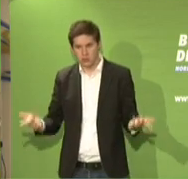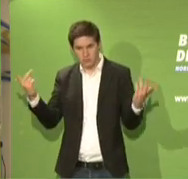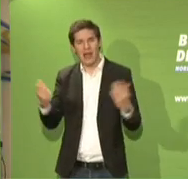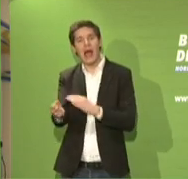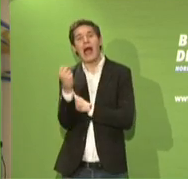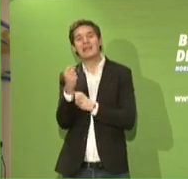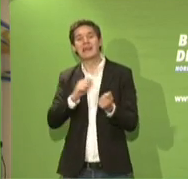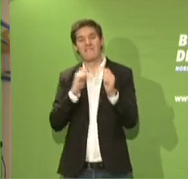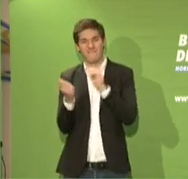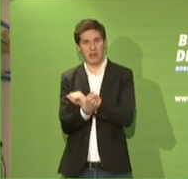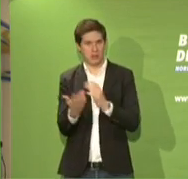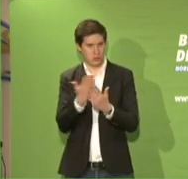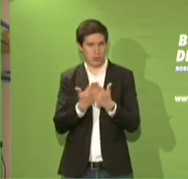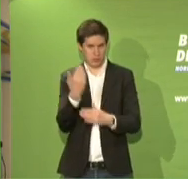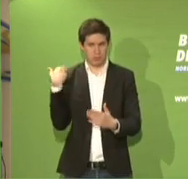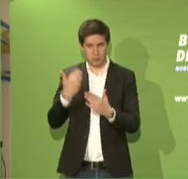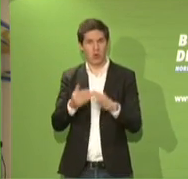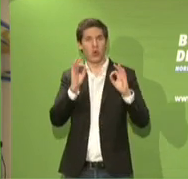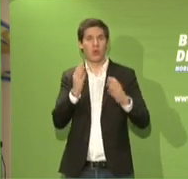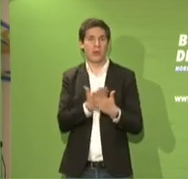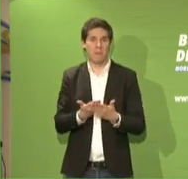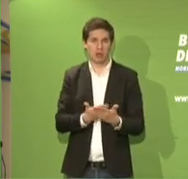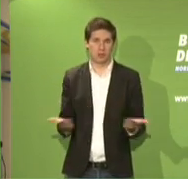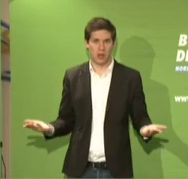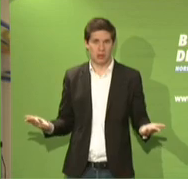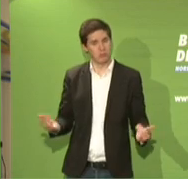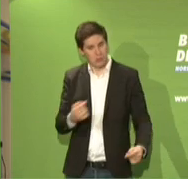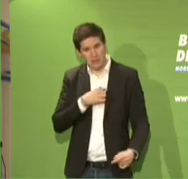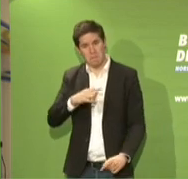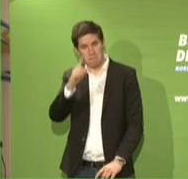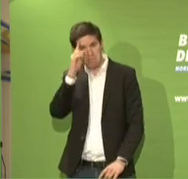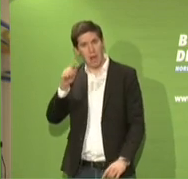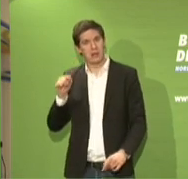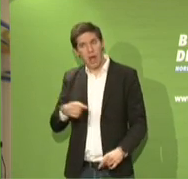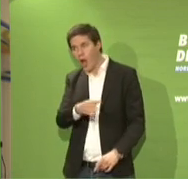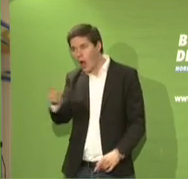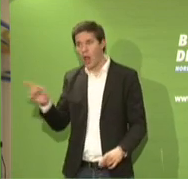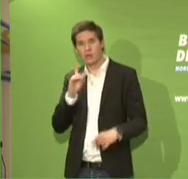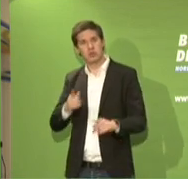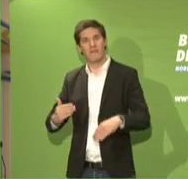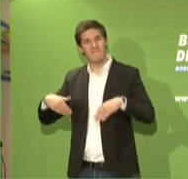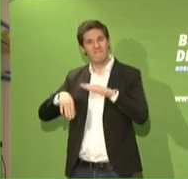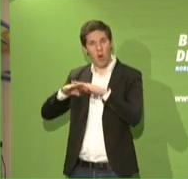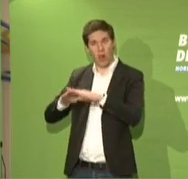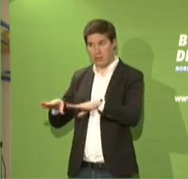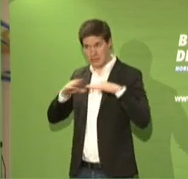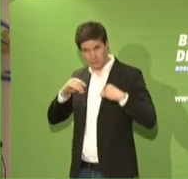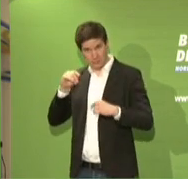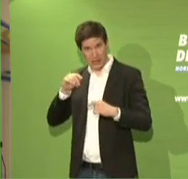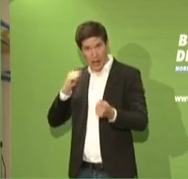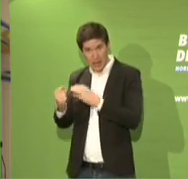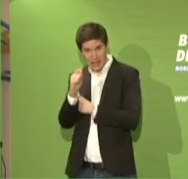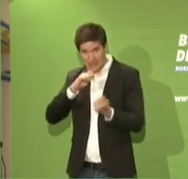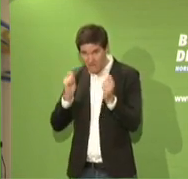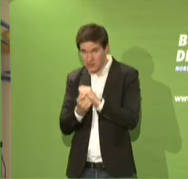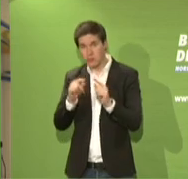als Beispiel. Ich meine, damit sie akzeptiert bleibt, muss es auch möglich sein, damit Geld zu verdienen. So, und was heißt